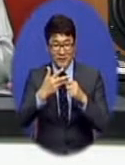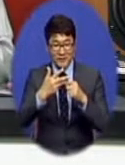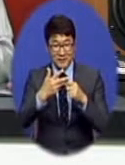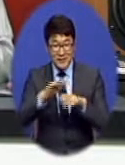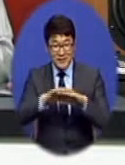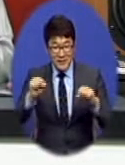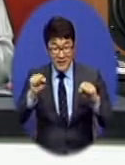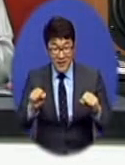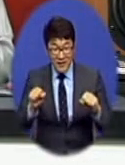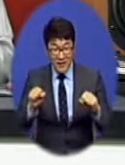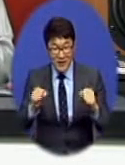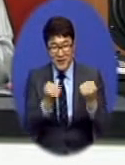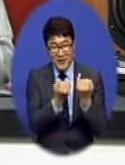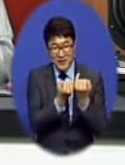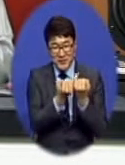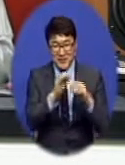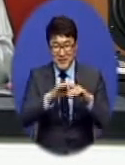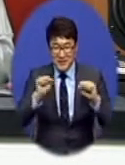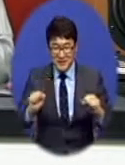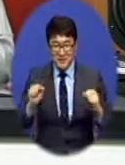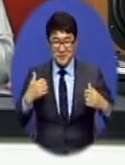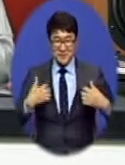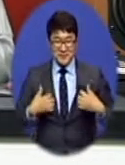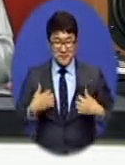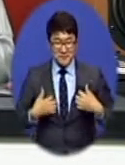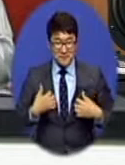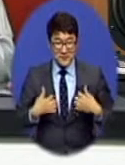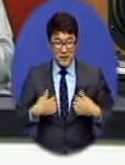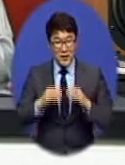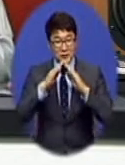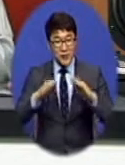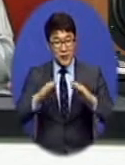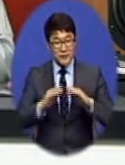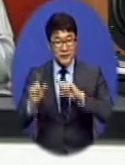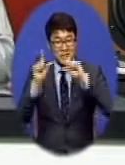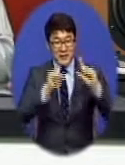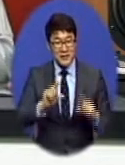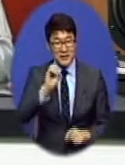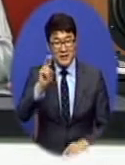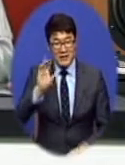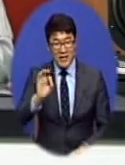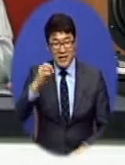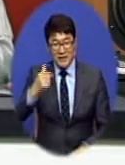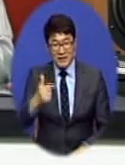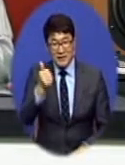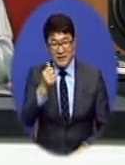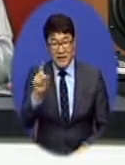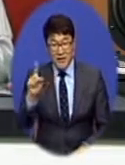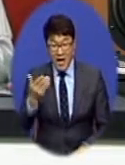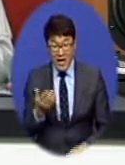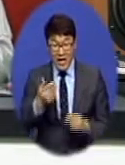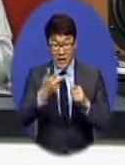네. 네, 안녕하세요. 예, 안녕하세요. 네, 반갑습니다. 예, 전주에 네. 사는 양은아라고 해요. 네. 아, 그